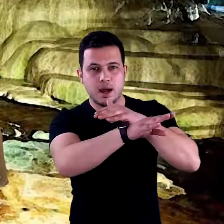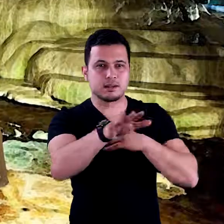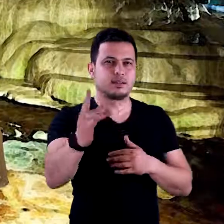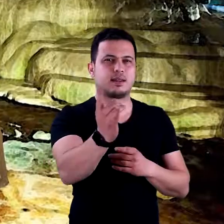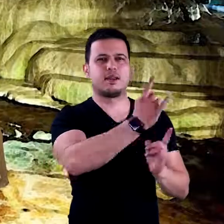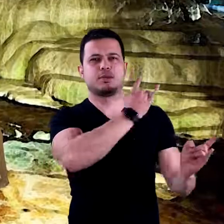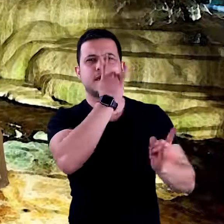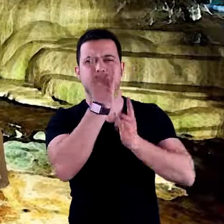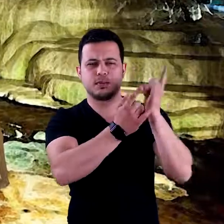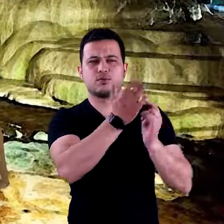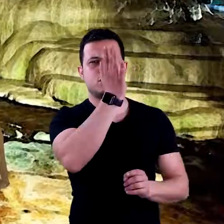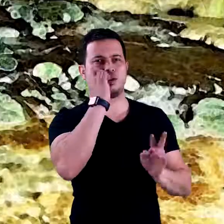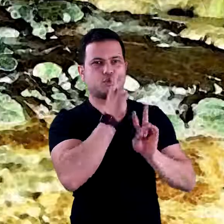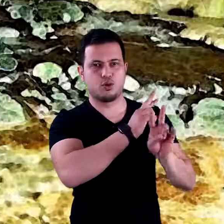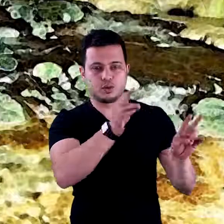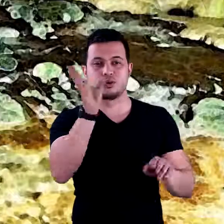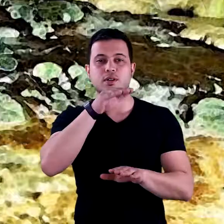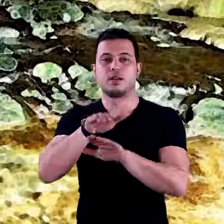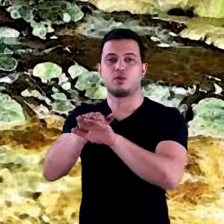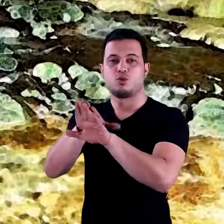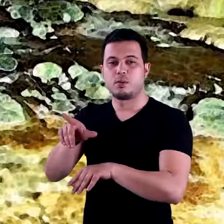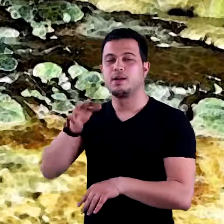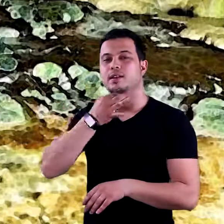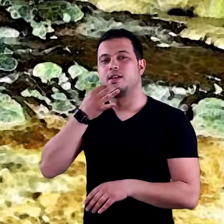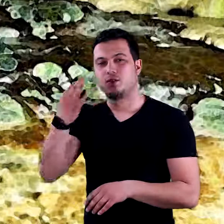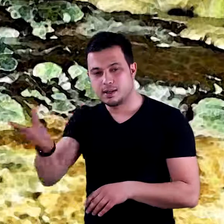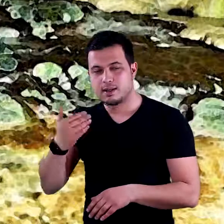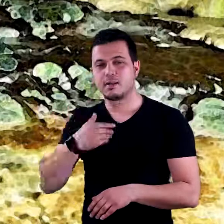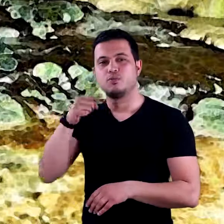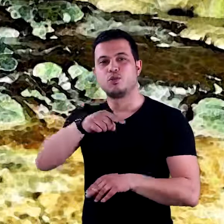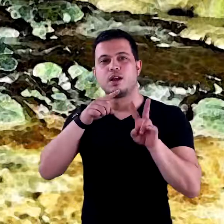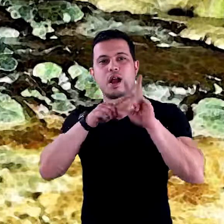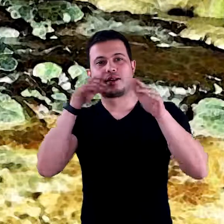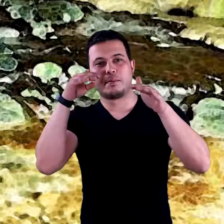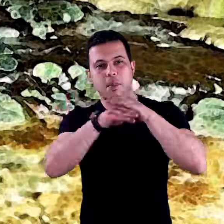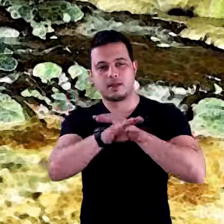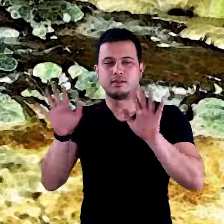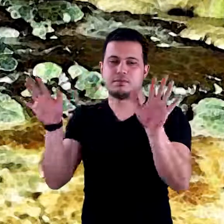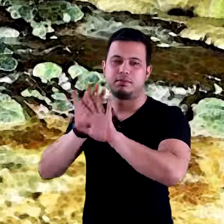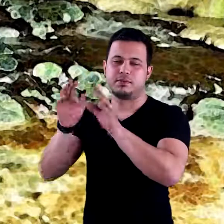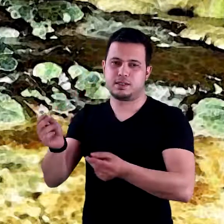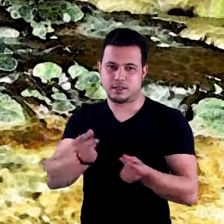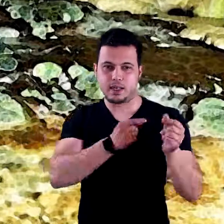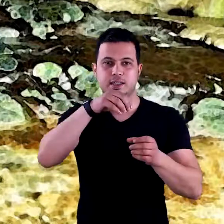da kurbağaya veda ederek Kaklık mağarasından ayrılmak için Bilge Horoz'a seslendiler.